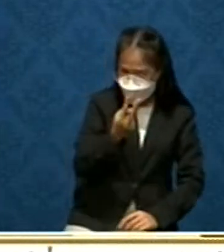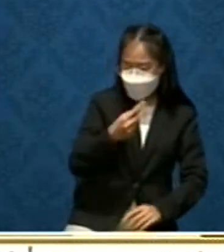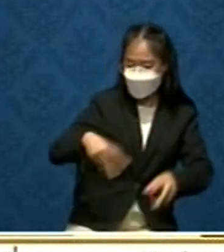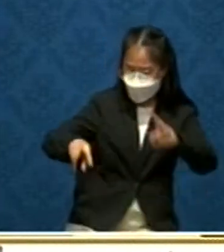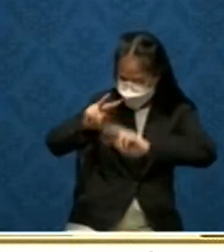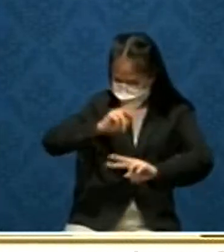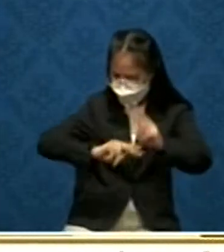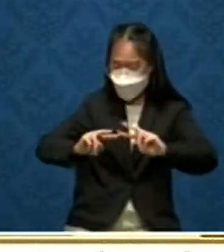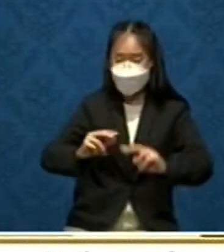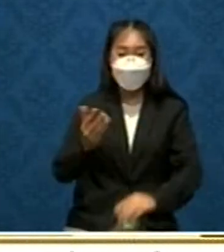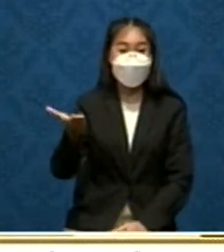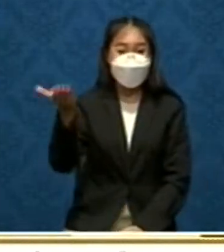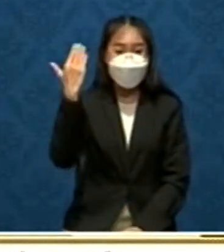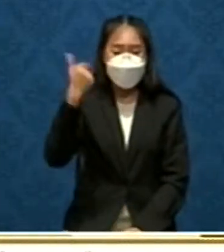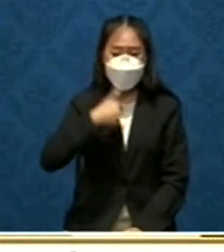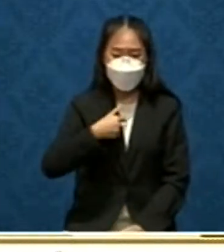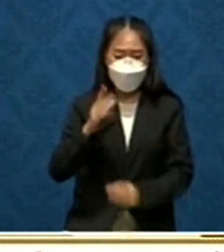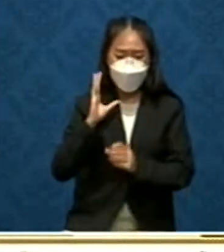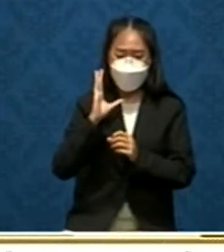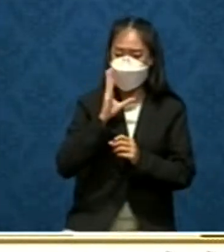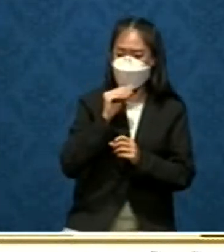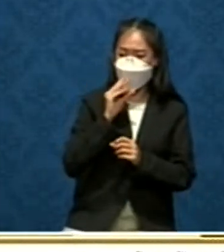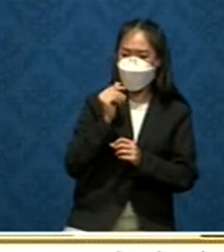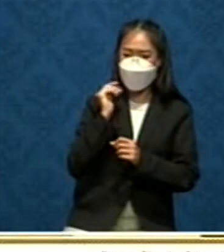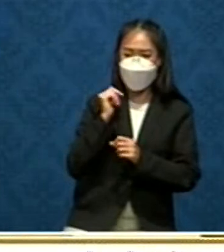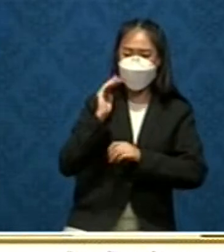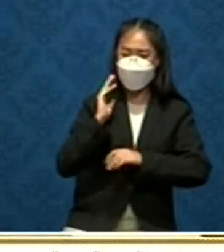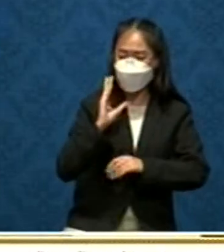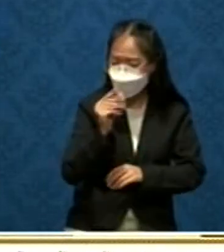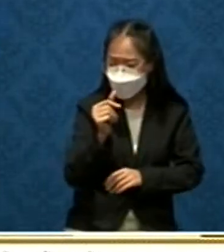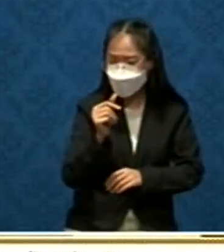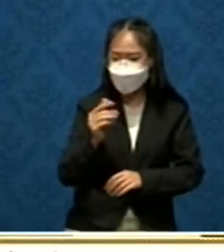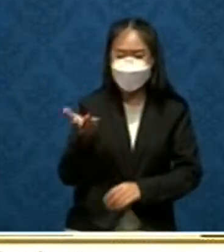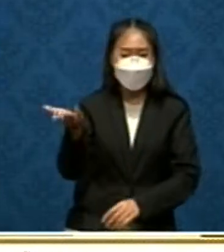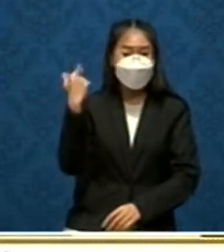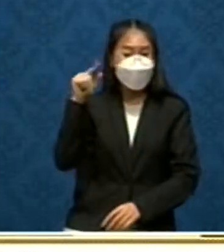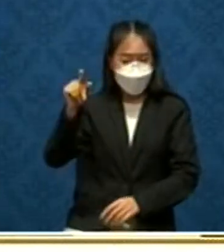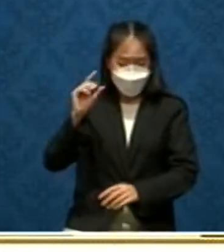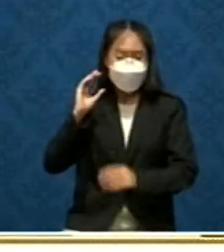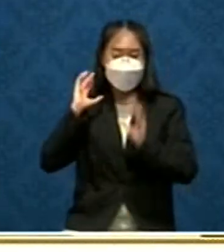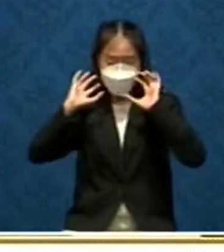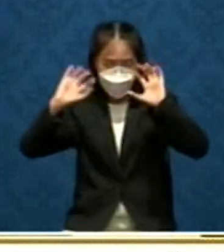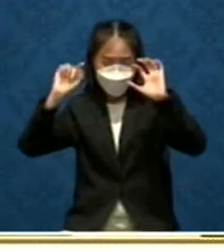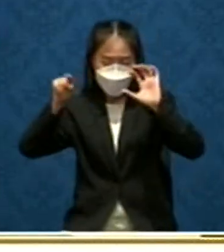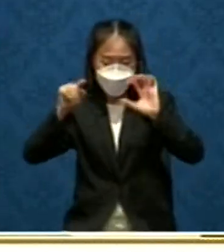เวลาสมัยกรอเผมไมเหพูดเก่งแนี้เลย สมัทเปรฎบาลกัน spielt